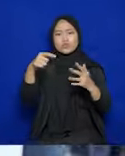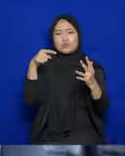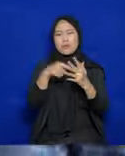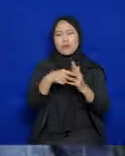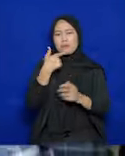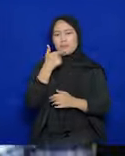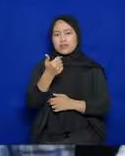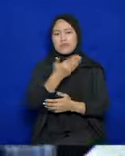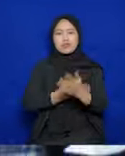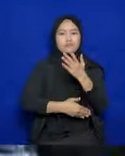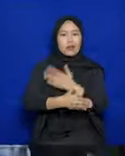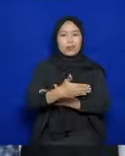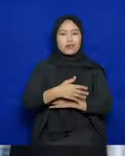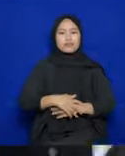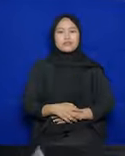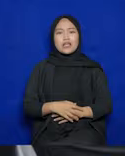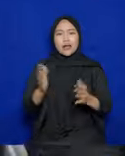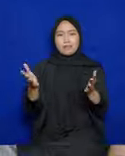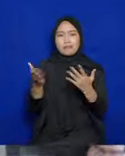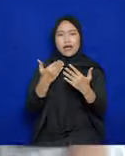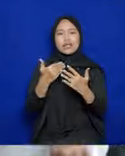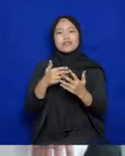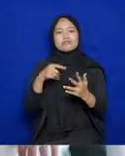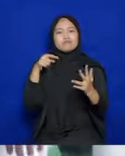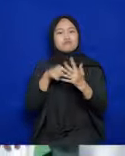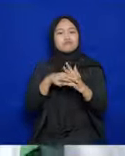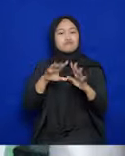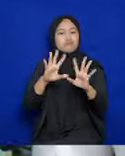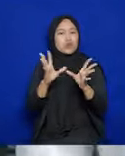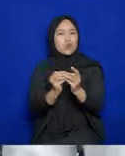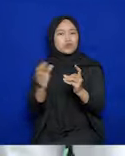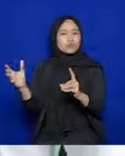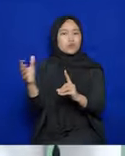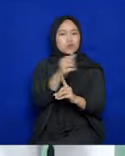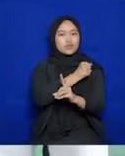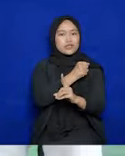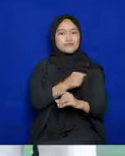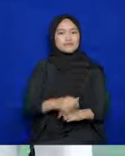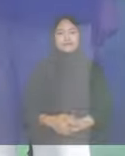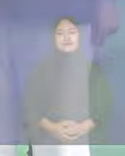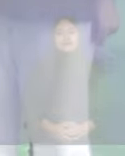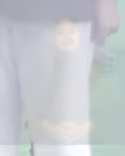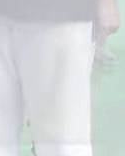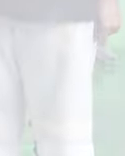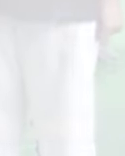sangat penting bagi pemilih difabel. Mari wujudkan pemilu yang inklusif! Okay.